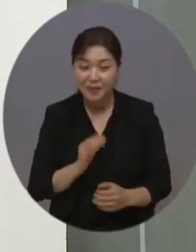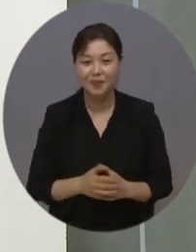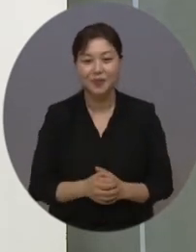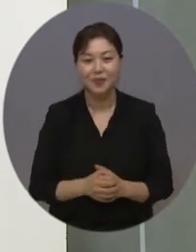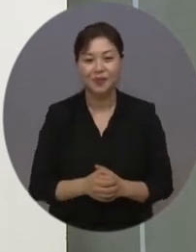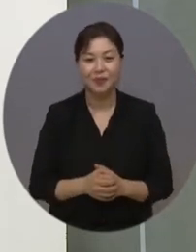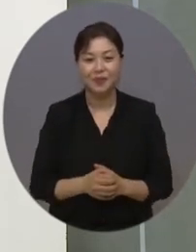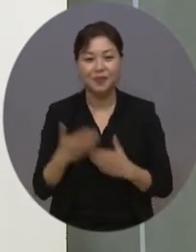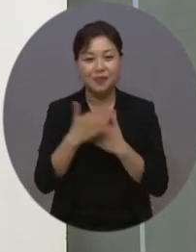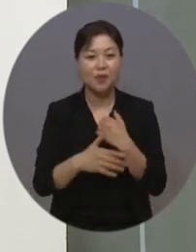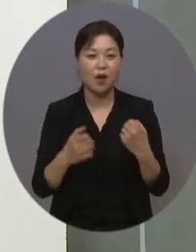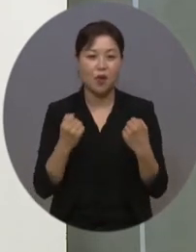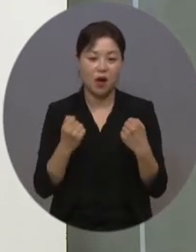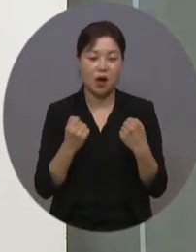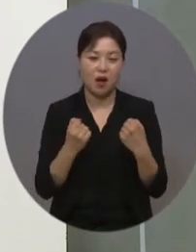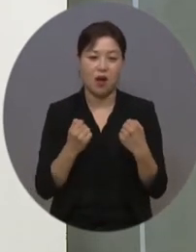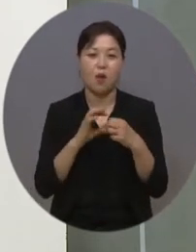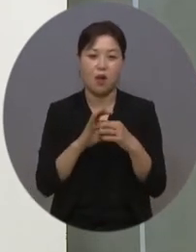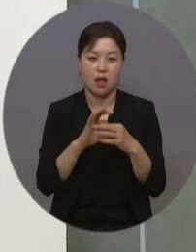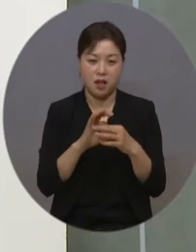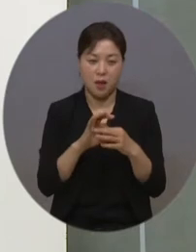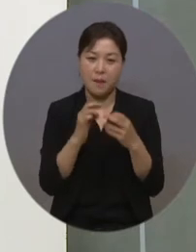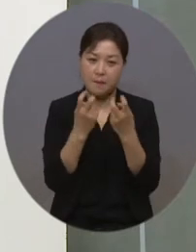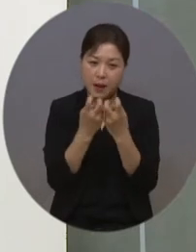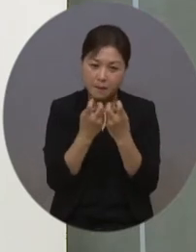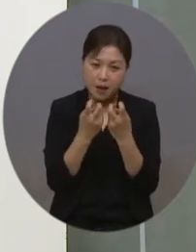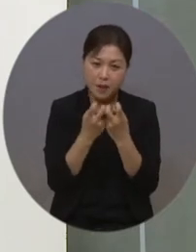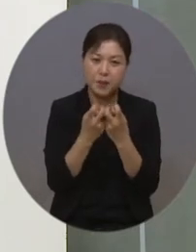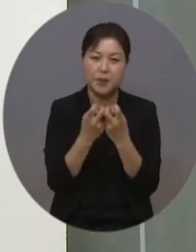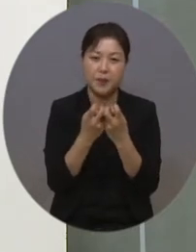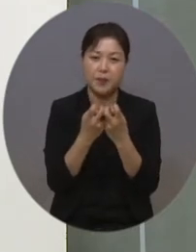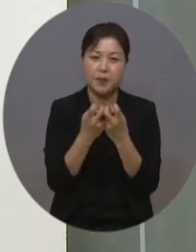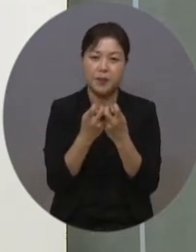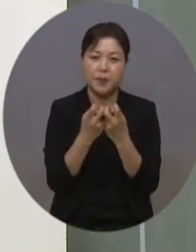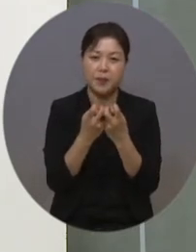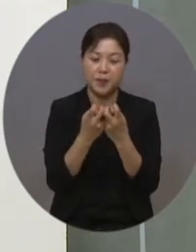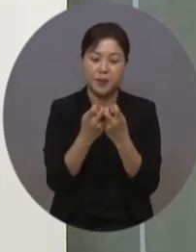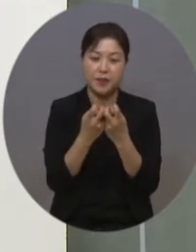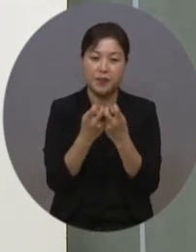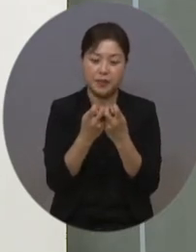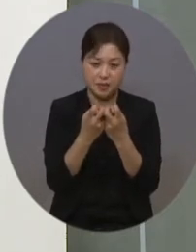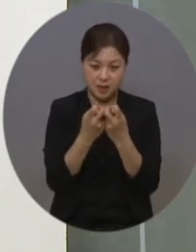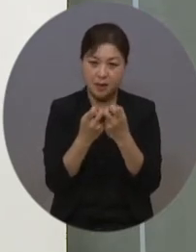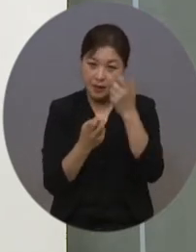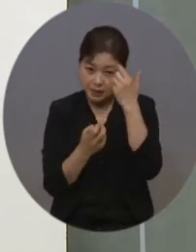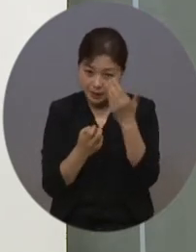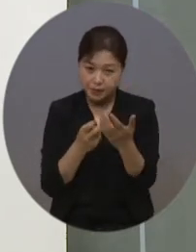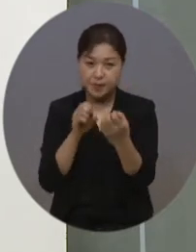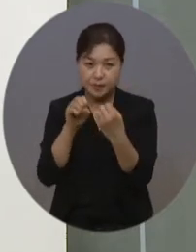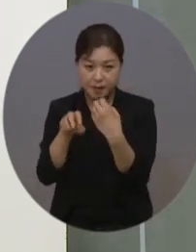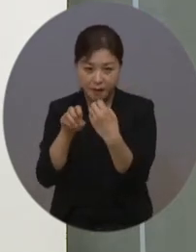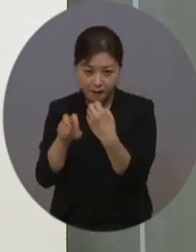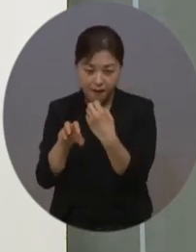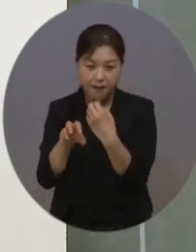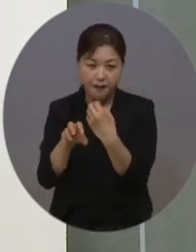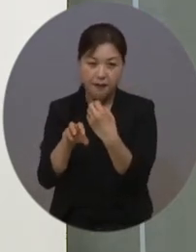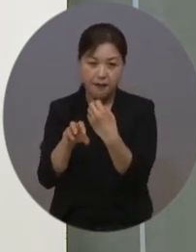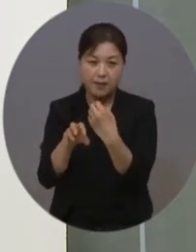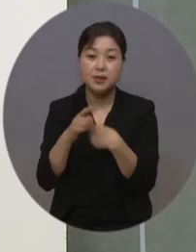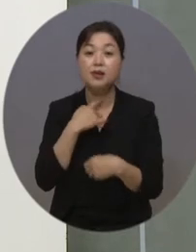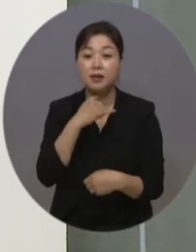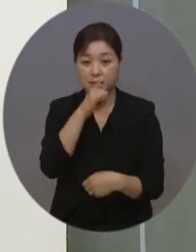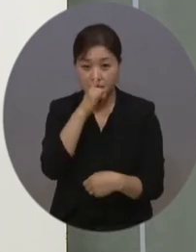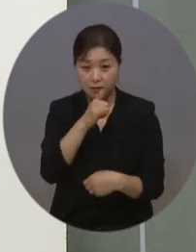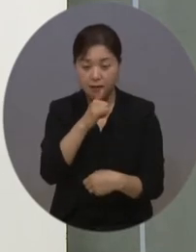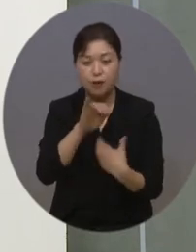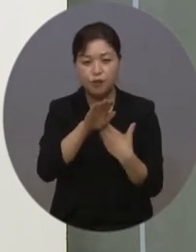건강 요법 비법에 대해서 그 대담을 한 기억이 납니다만은 예. 그 후에 엄청난